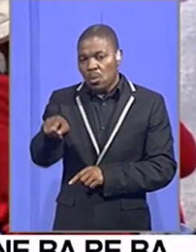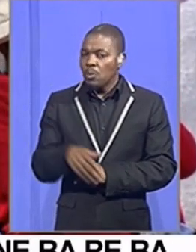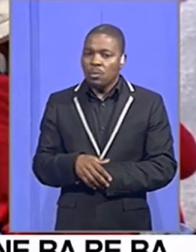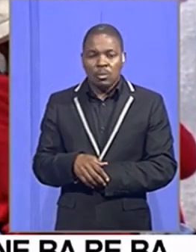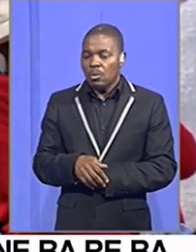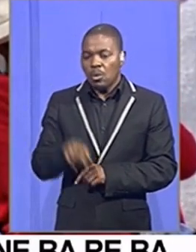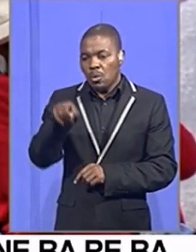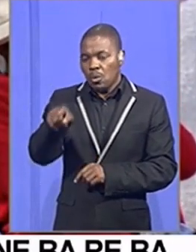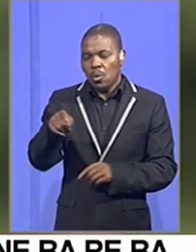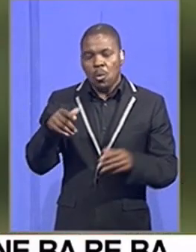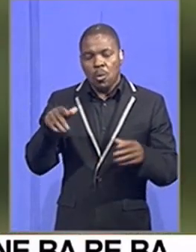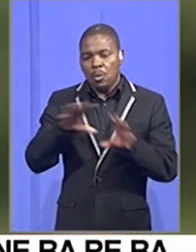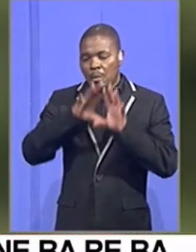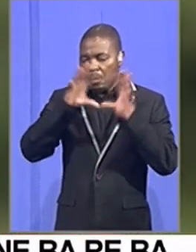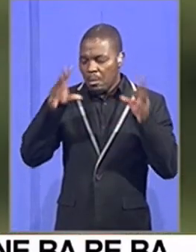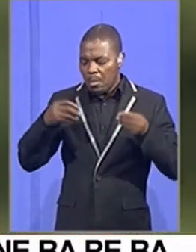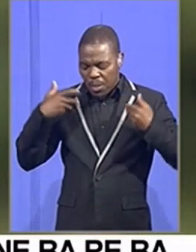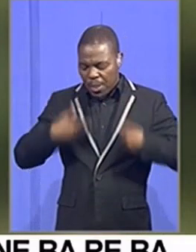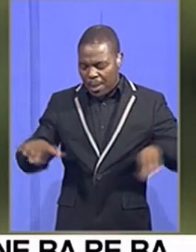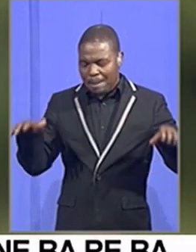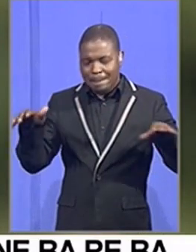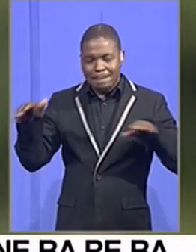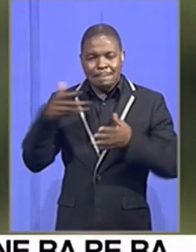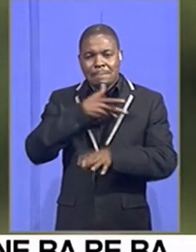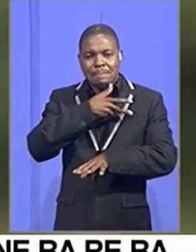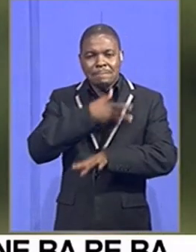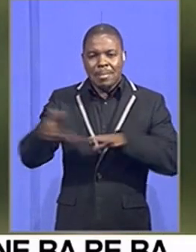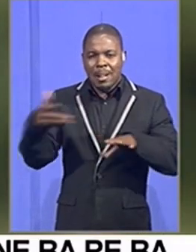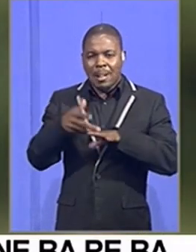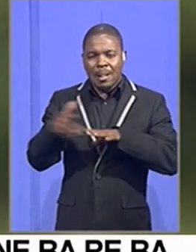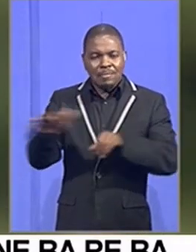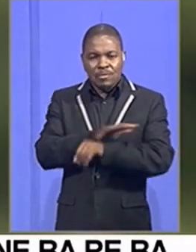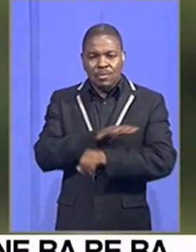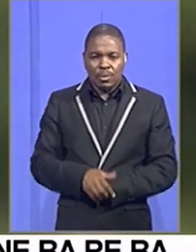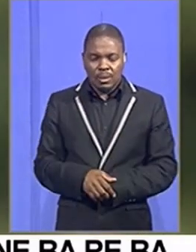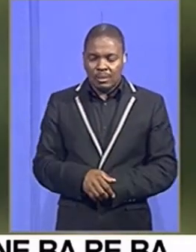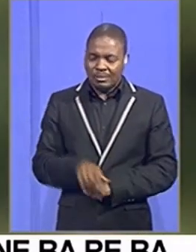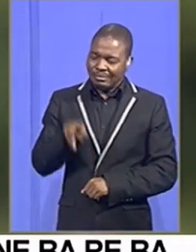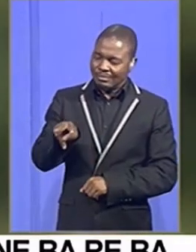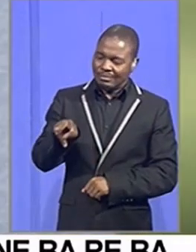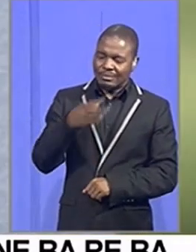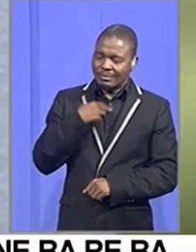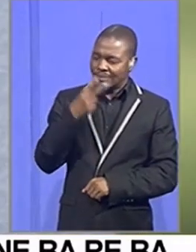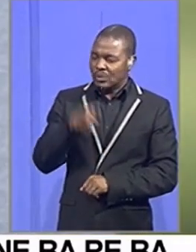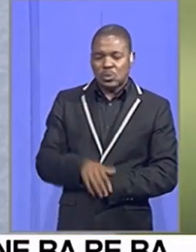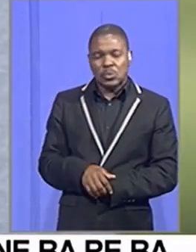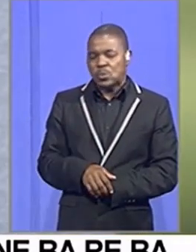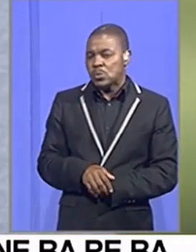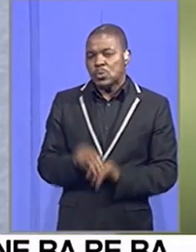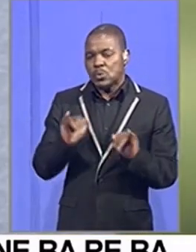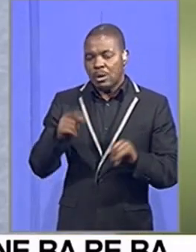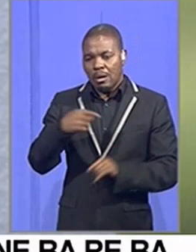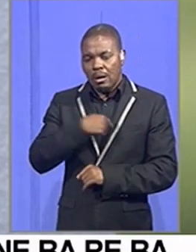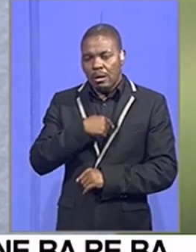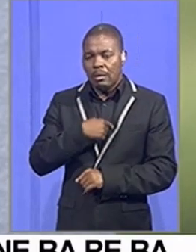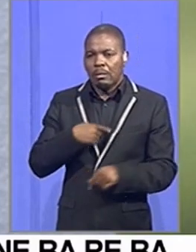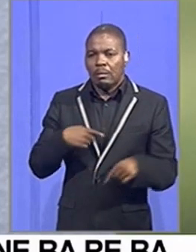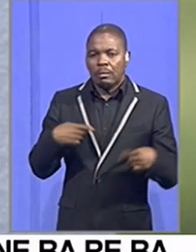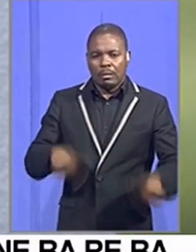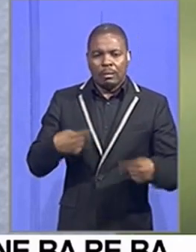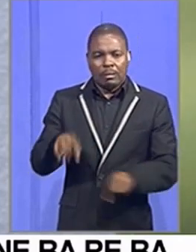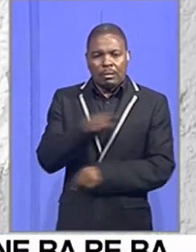Khomotso Mokwane o kgamathitse madi fela ya wa itse de wena le ka teng ke le gore wa itse ke tshogile gore